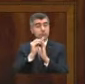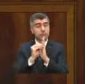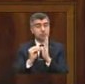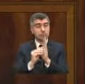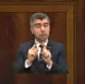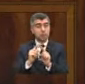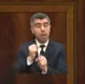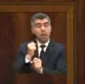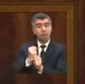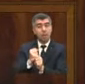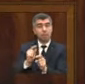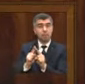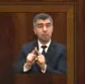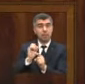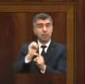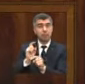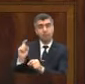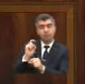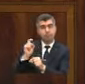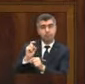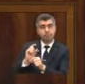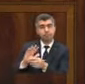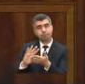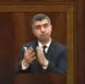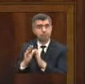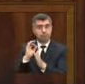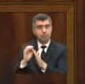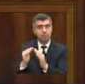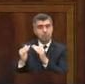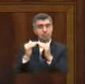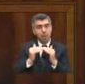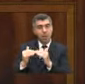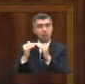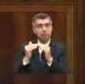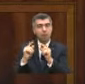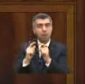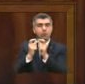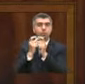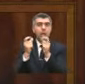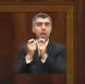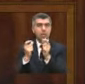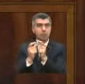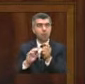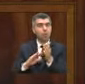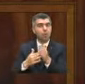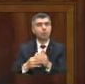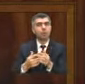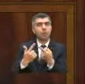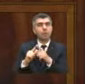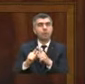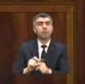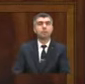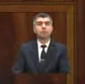الخاضعة للدخل الجزافي من خلال المساهمة المهنية الموحدة أو نظام المقاول الذاتي للاستفادة من خدمات هذا